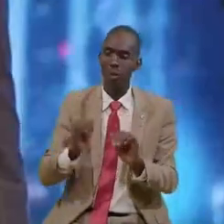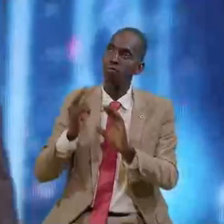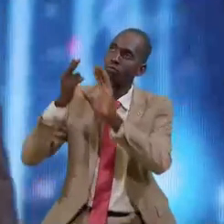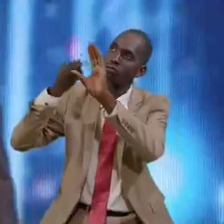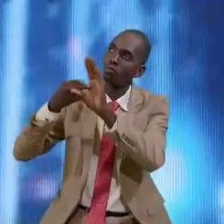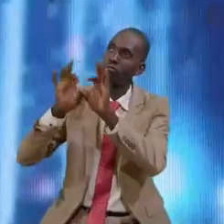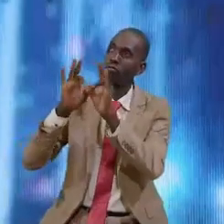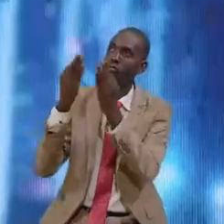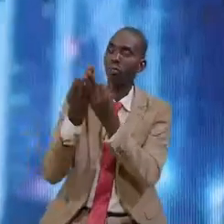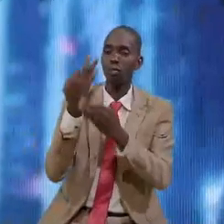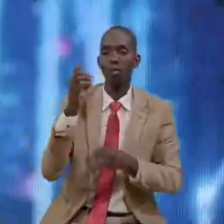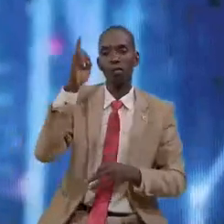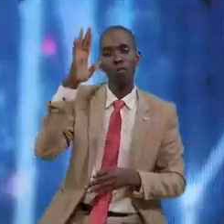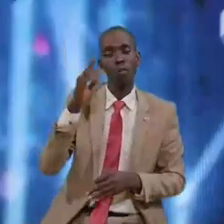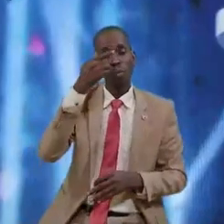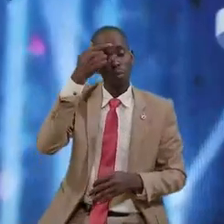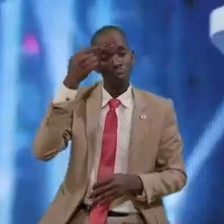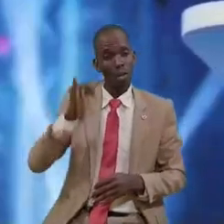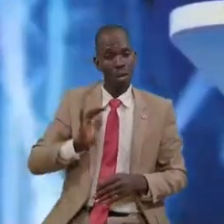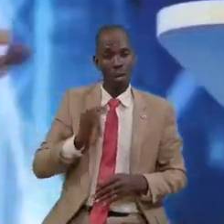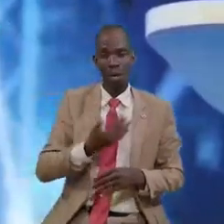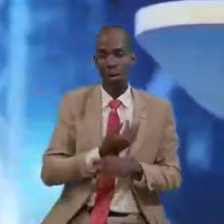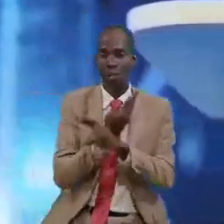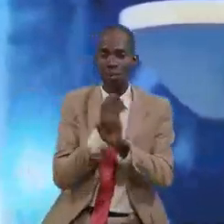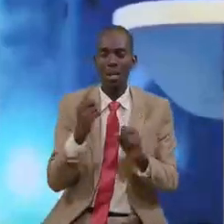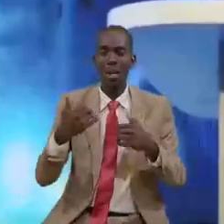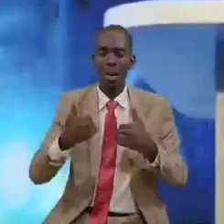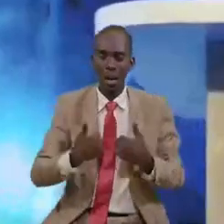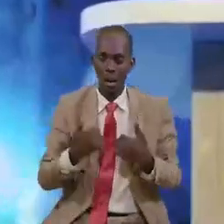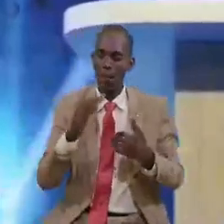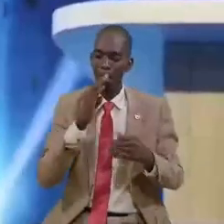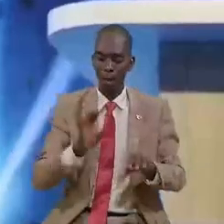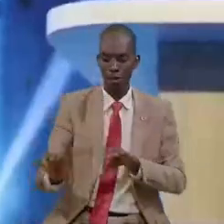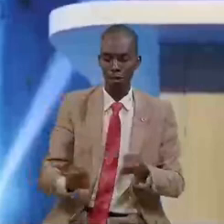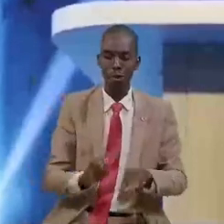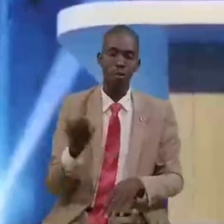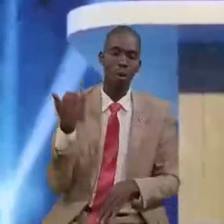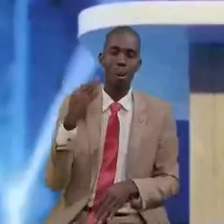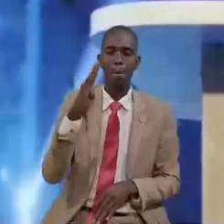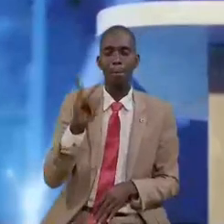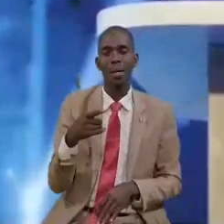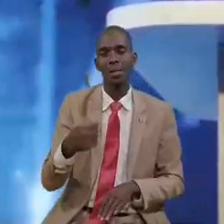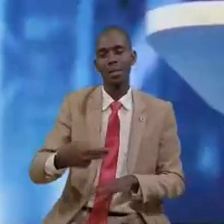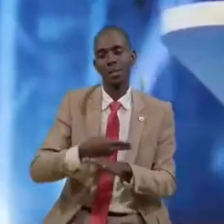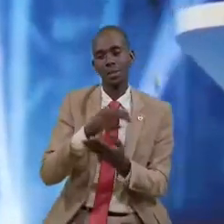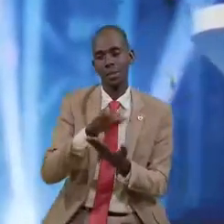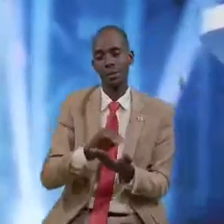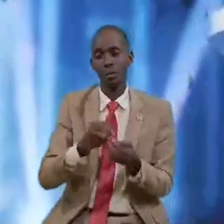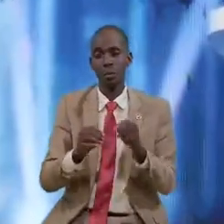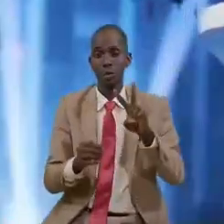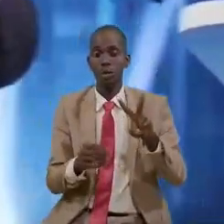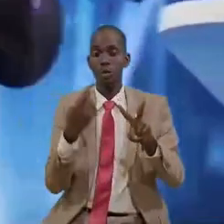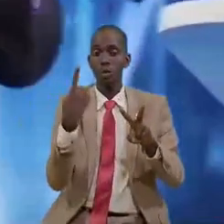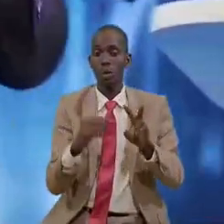Dieu, parce que notre rédemption a été acquise par l'agneau. 2. La